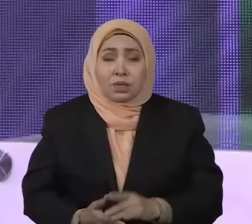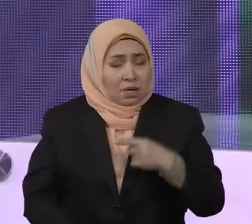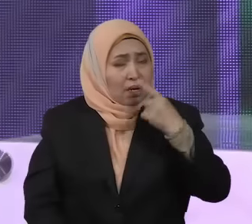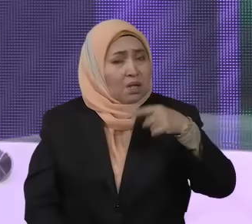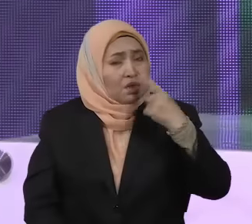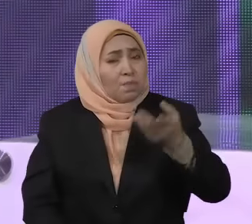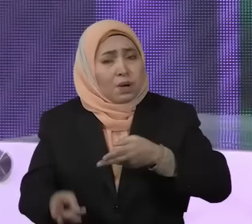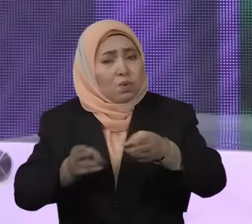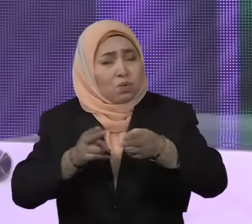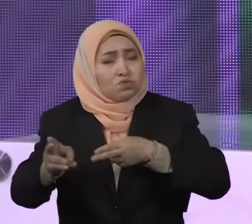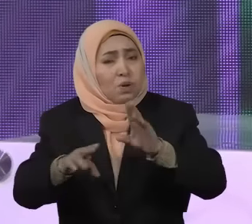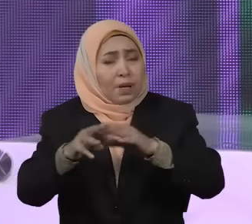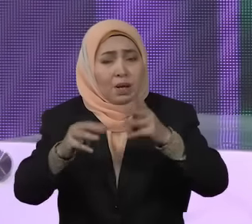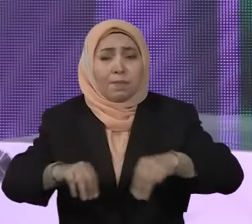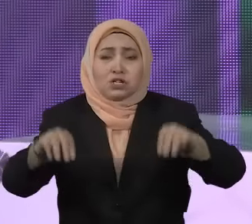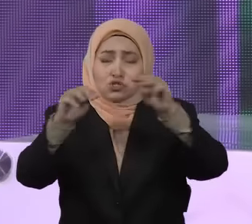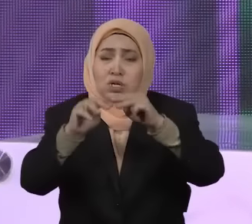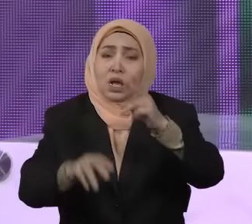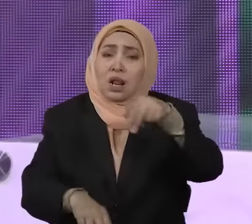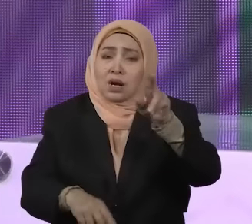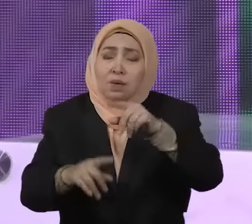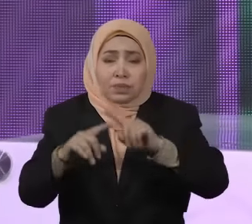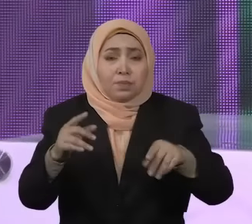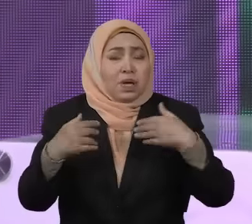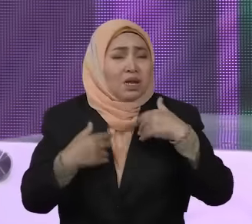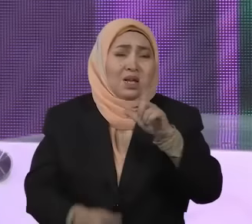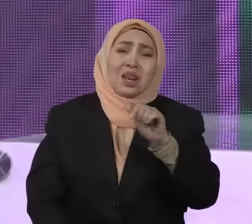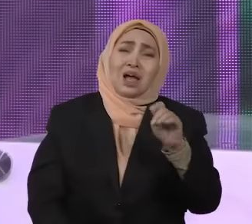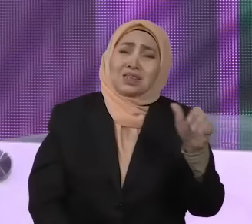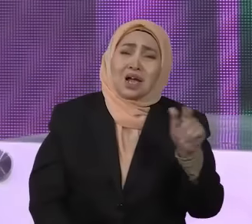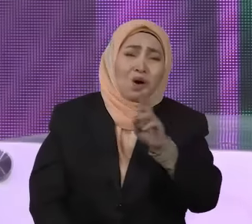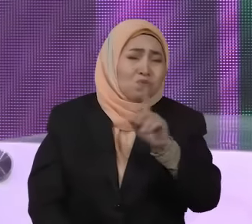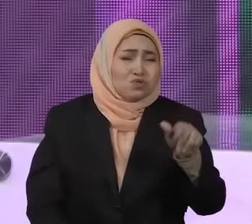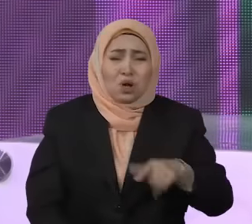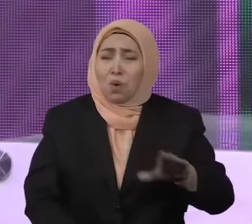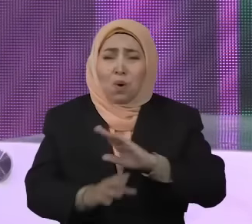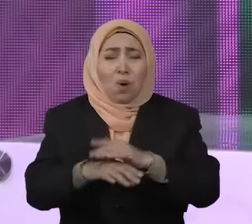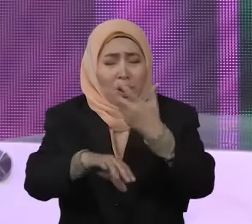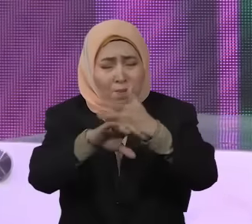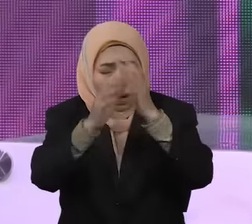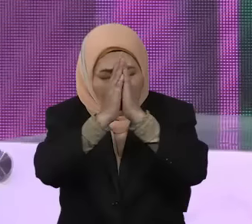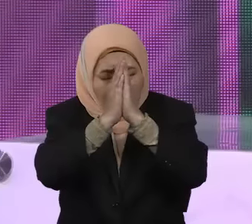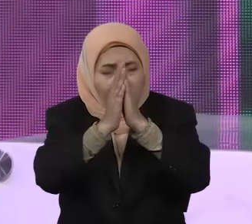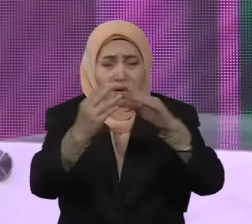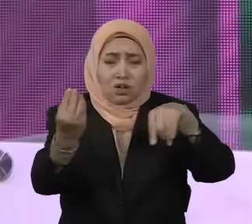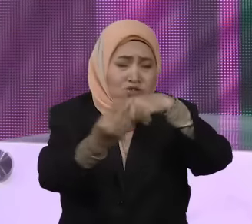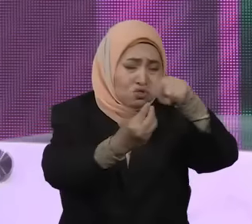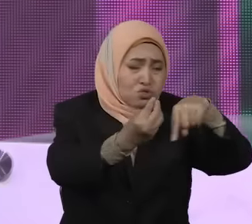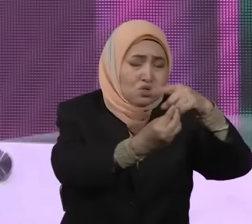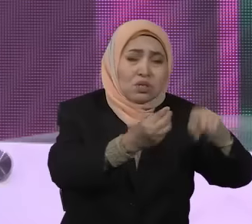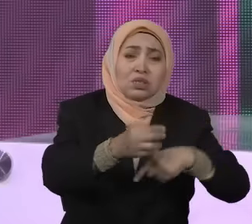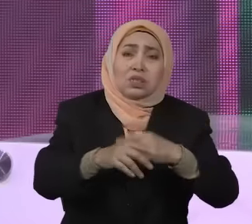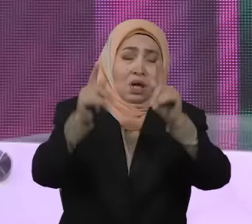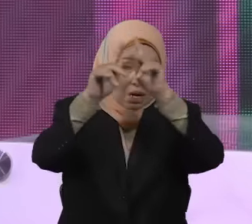kata menguruskan kepada Masjidil Haram, tetapi mereka ada Lata, Uzza, berhala-berhala yang ada di sekitar Kaabah tersebut, dan